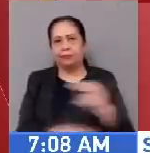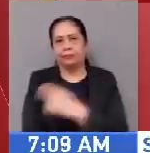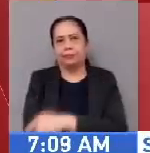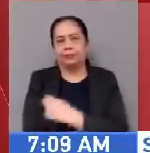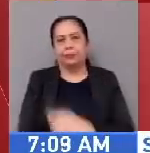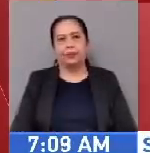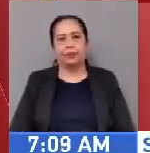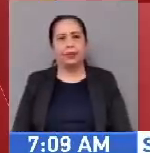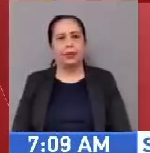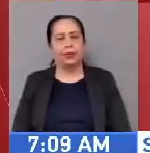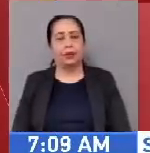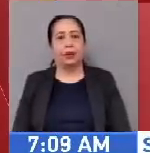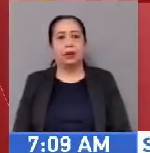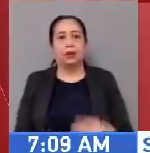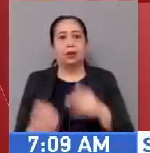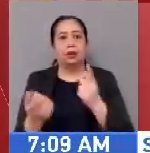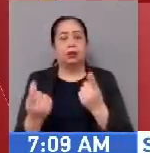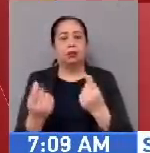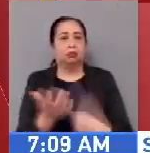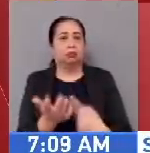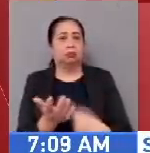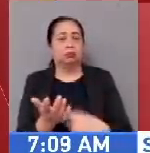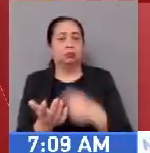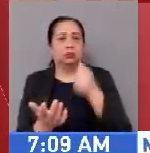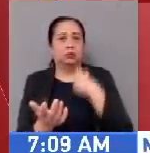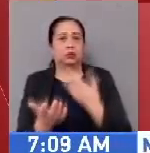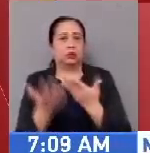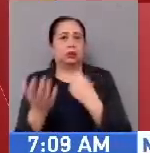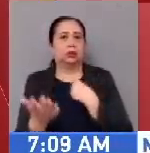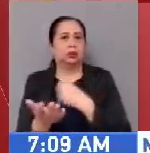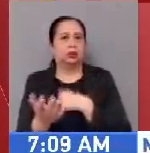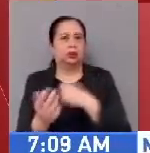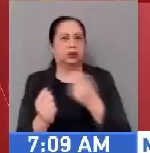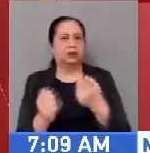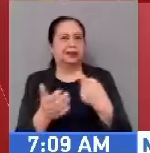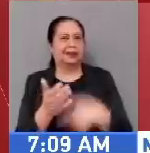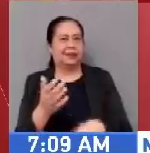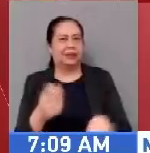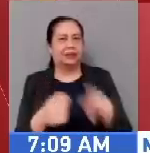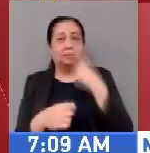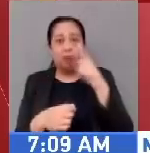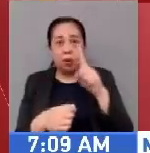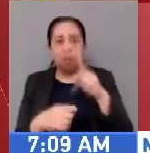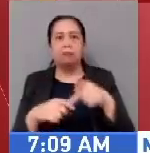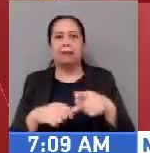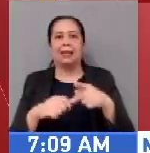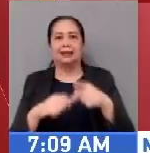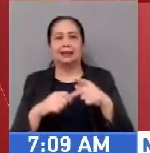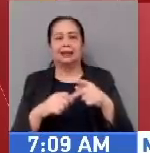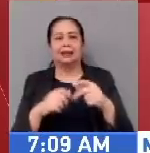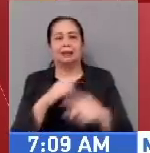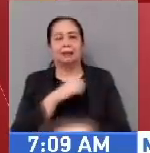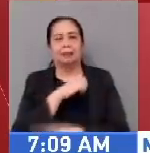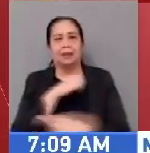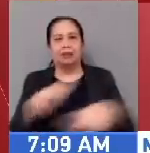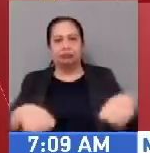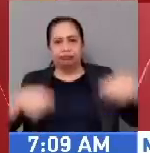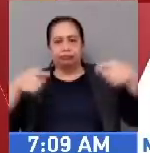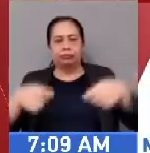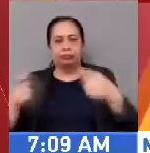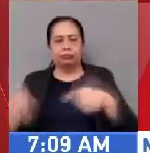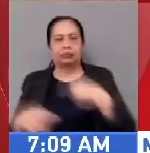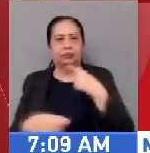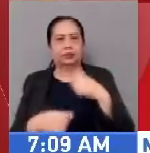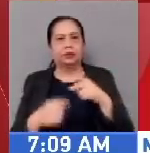Tinalakay kahapon sa Senado panukalang pagpataw ng excise tax sa mga plastic bag. Sa pagdinig ng Committee on Ways and Means, nagpahayag ng suporta